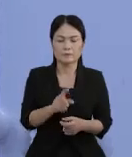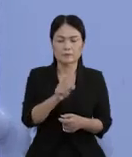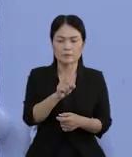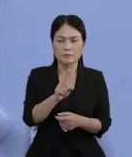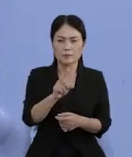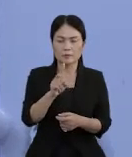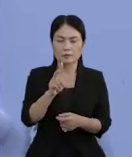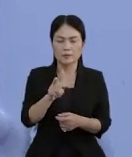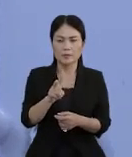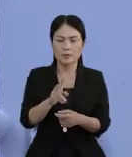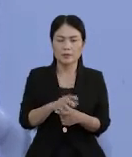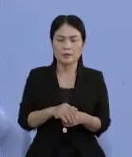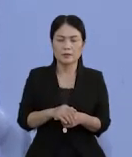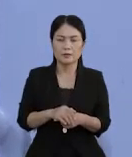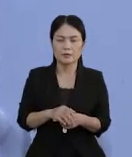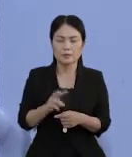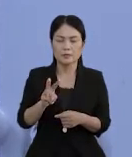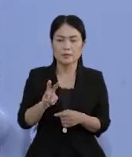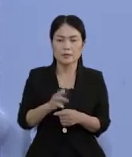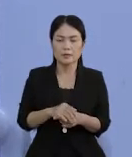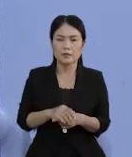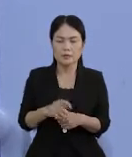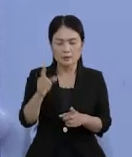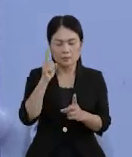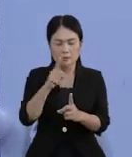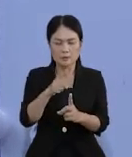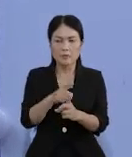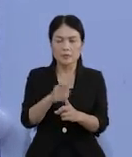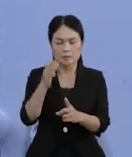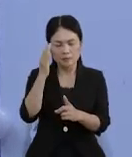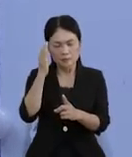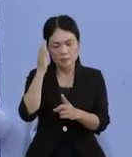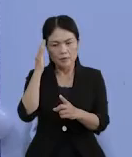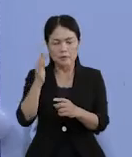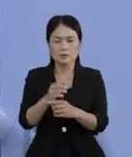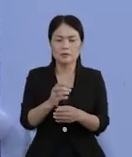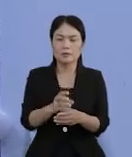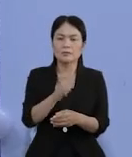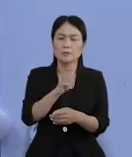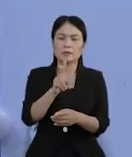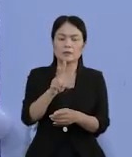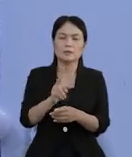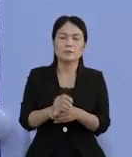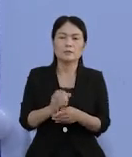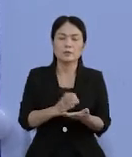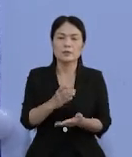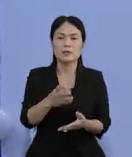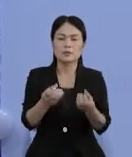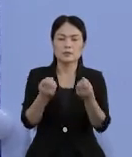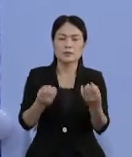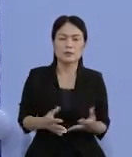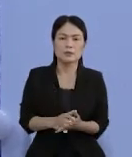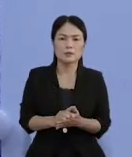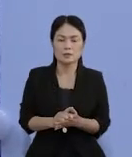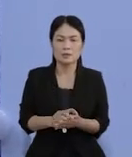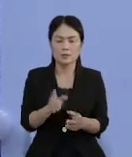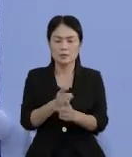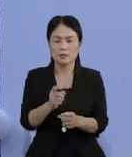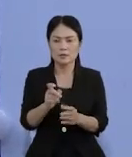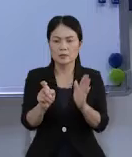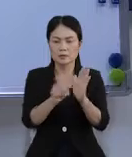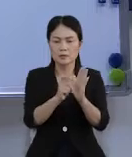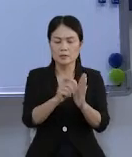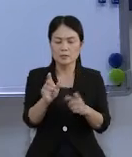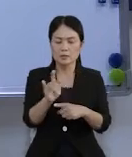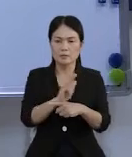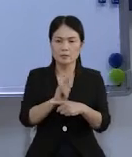pi bầy chẳng đang bay đăng thà tức tiền pi còn bóng đi miền bọn màn lúc dương trớ kia nếp rồi